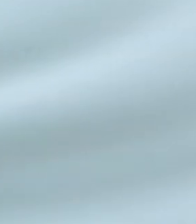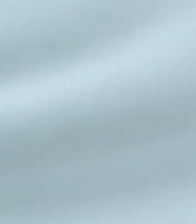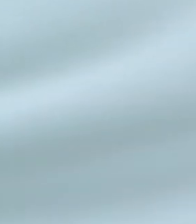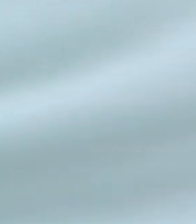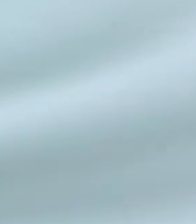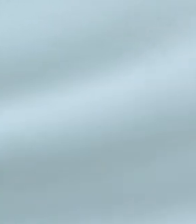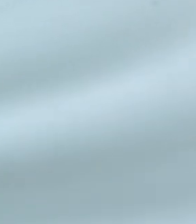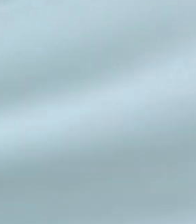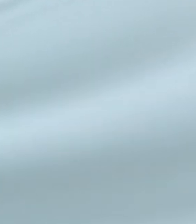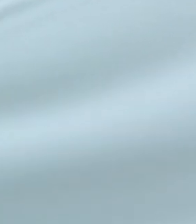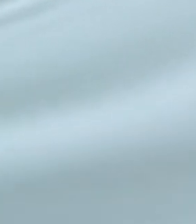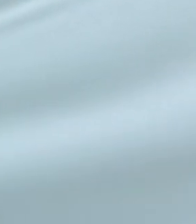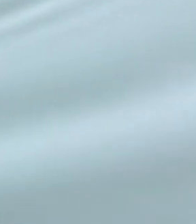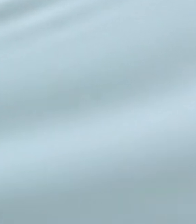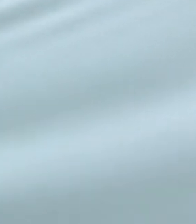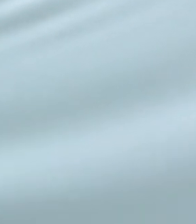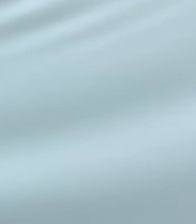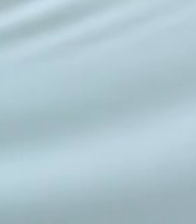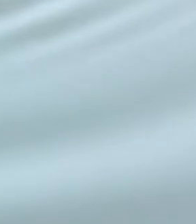으